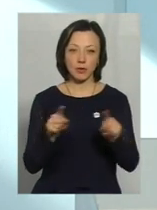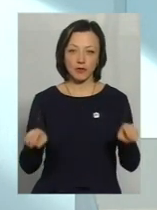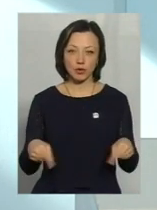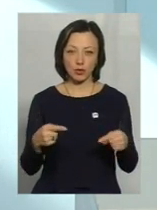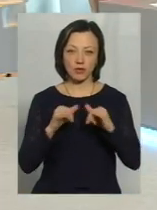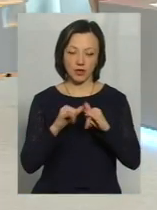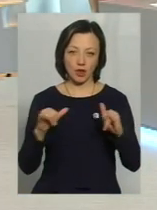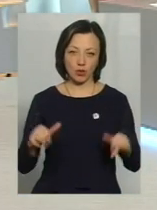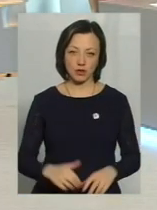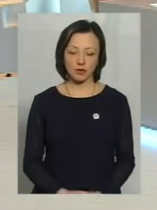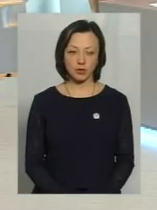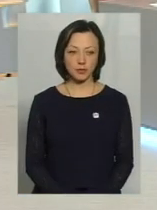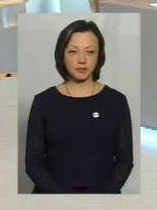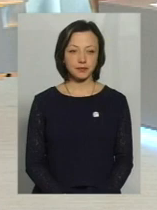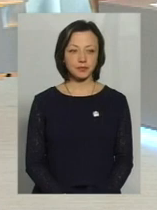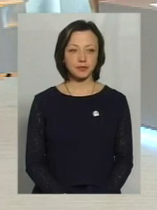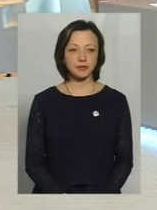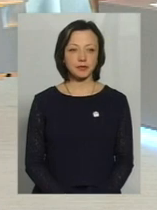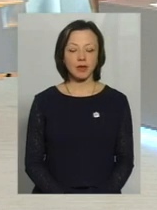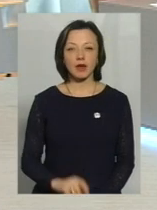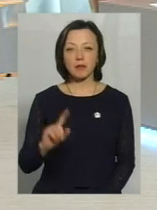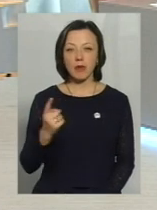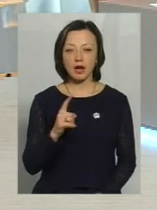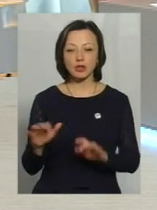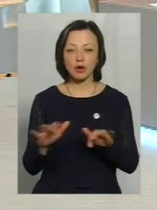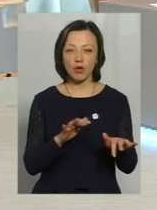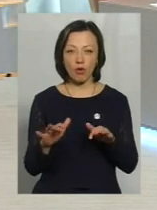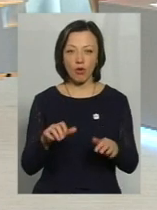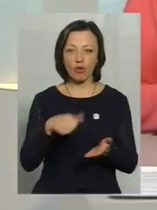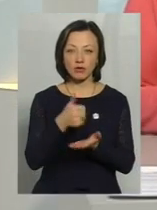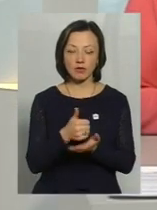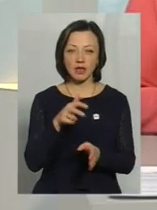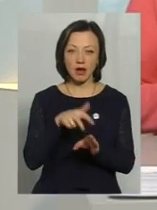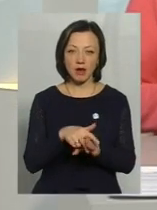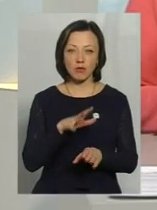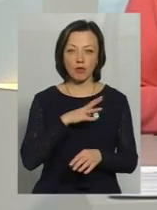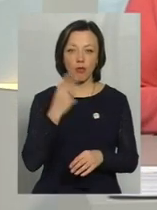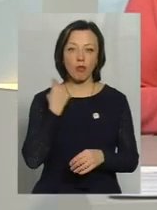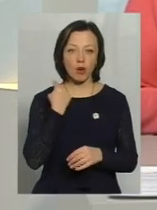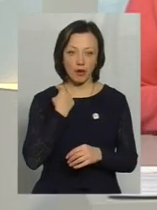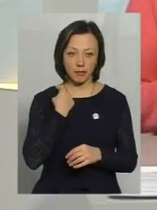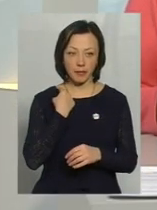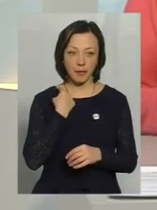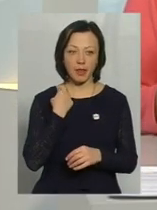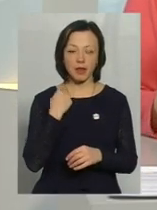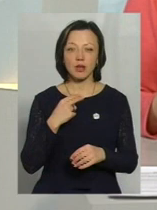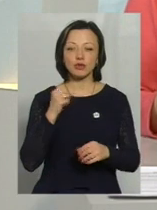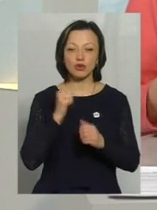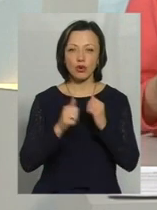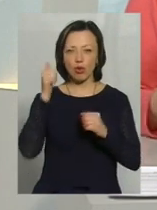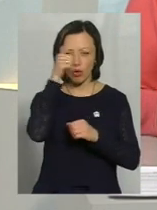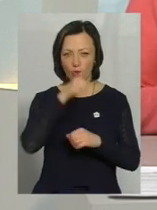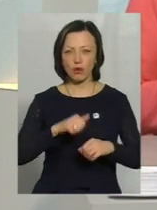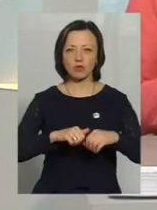і розвитку. Перший крок, такий основний тягар, який був в нашого аеропорту, це борги. Так. Вони із року в рік